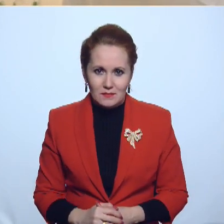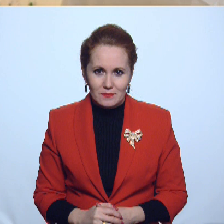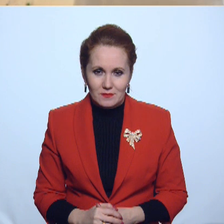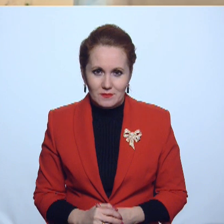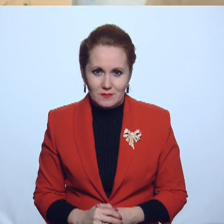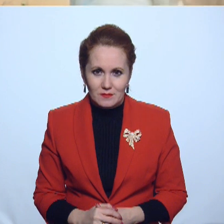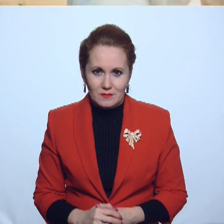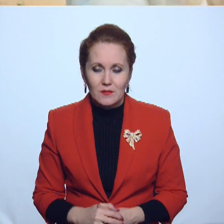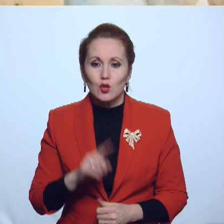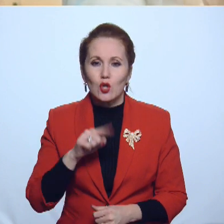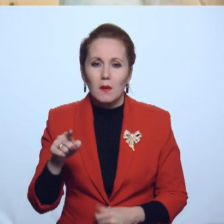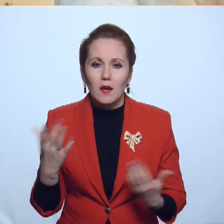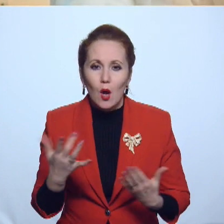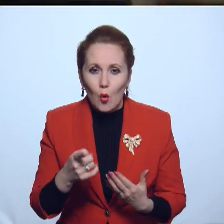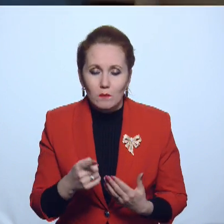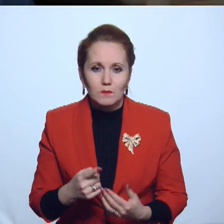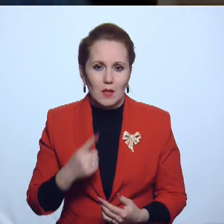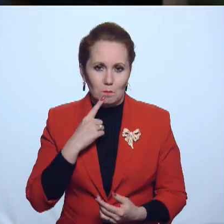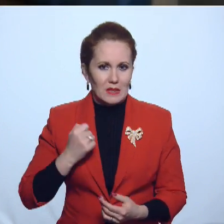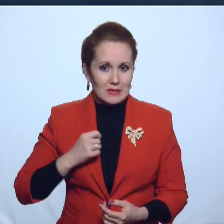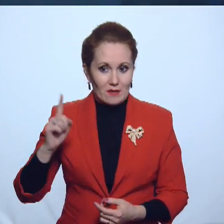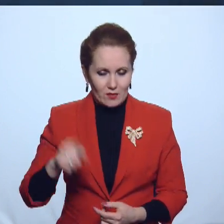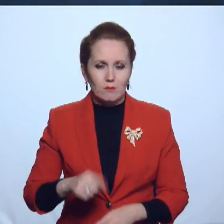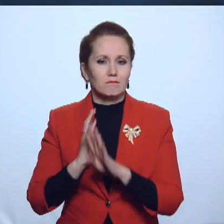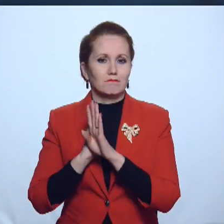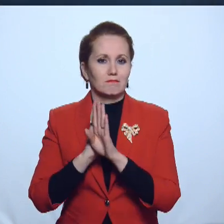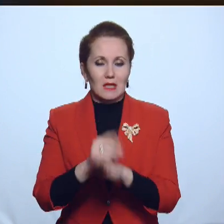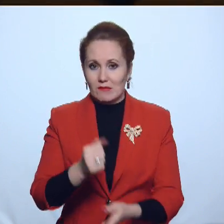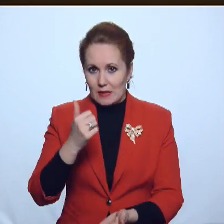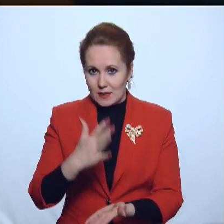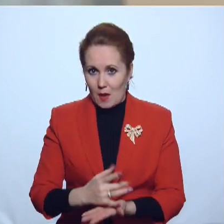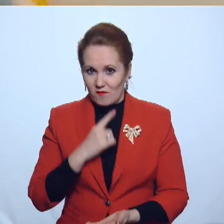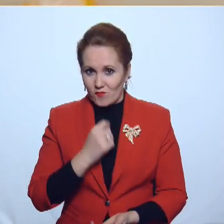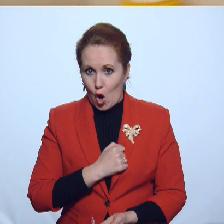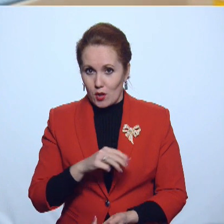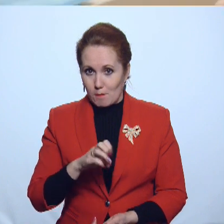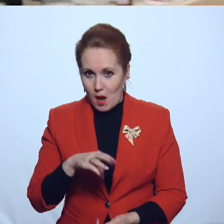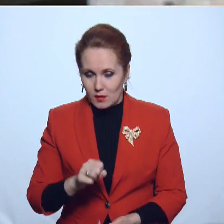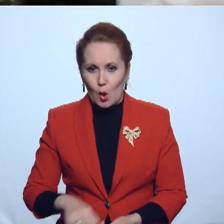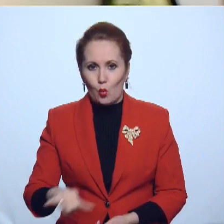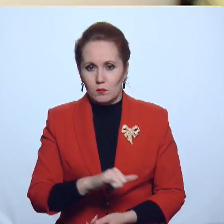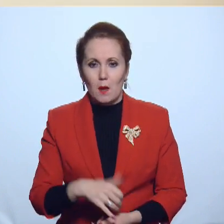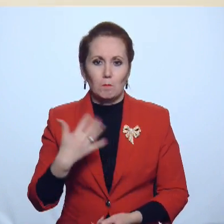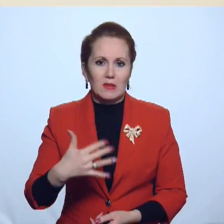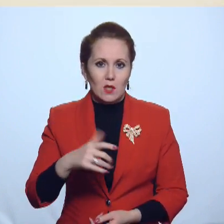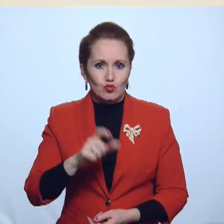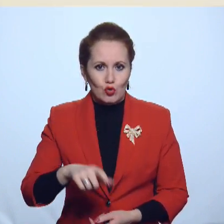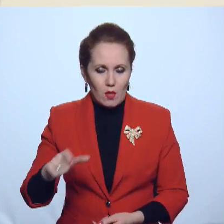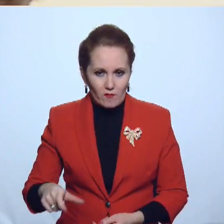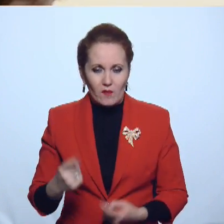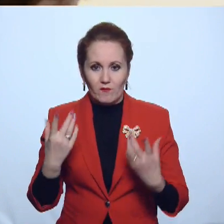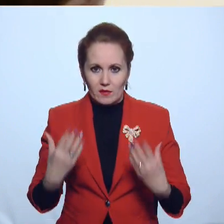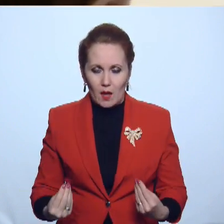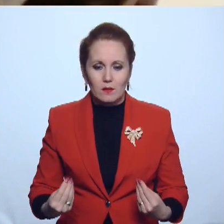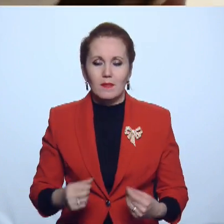Следующий номер какой? Призывник за призывником. В Центральном военкомате Удмуртии 50 человек в день проходят